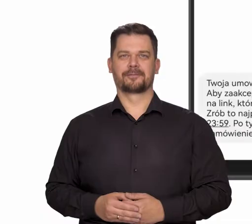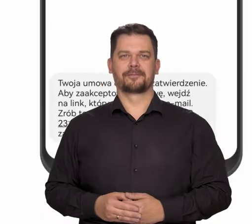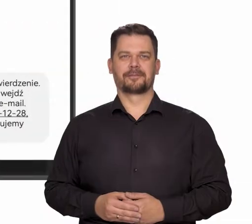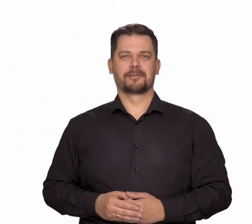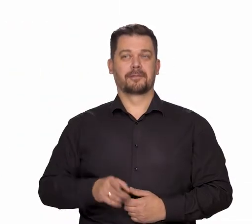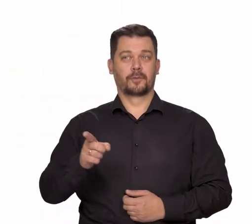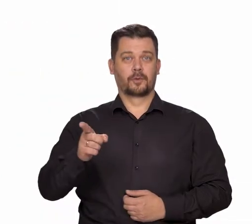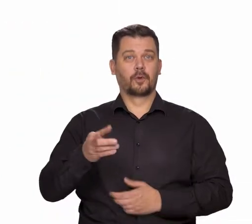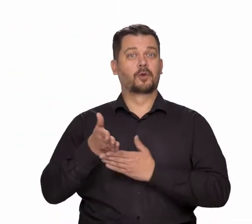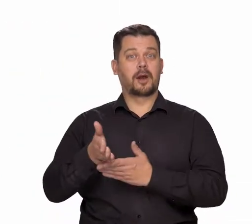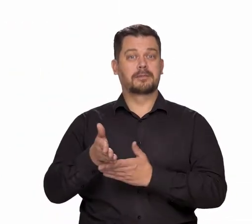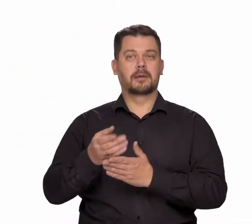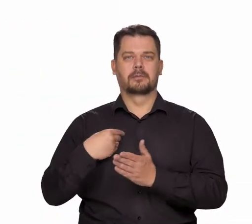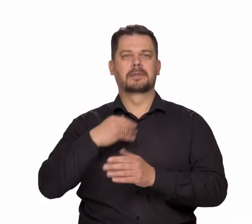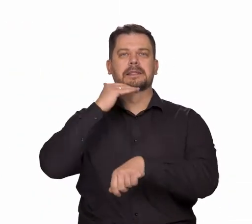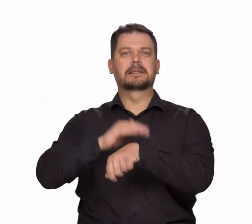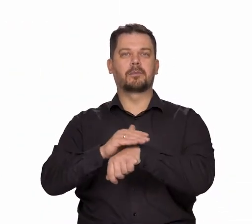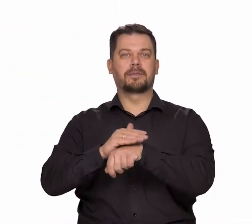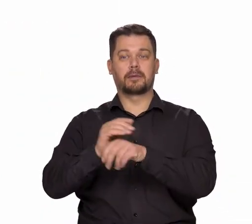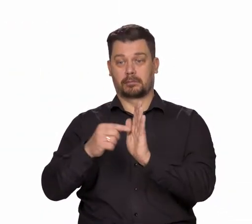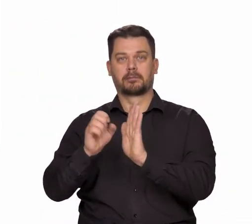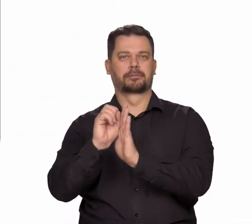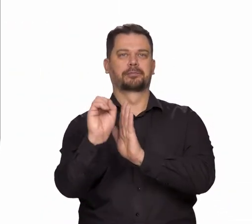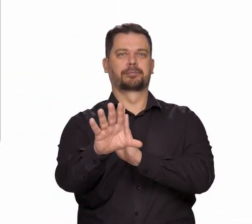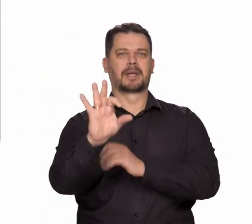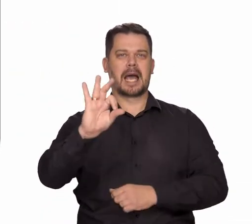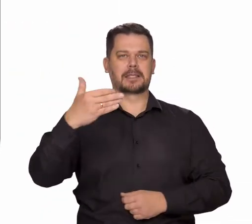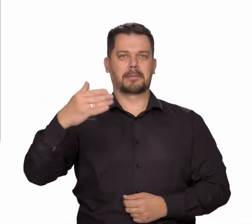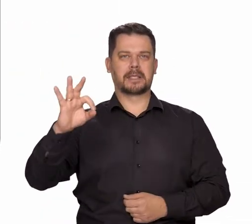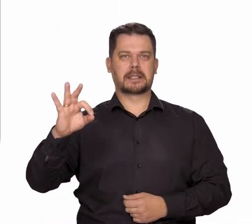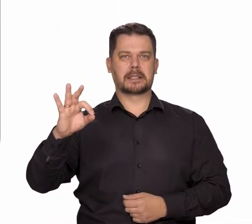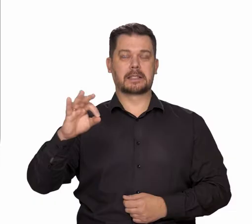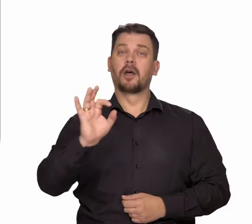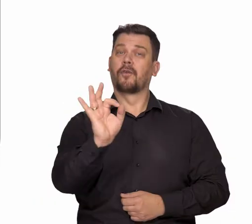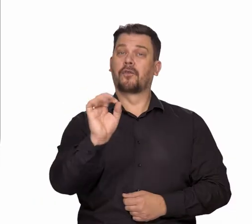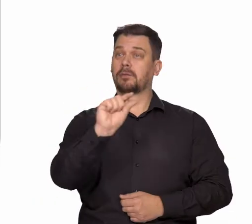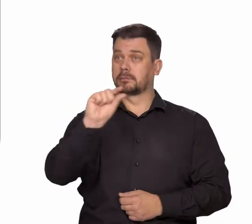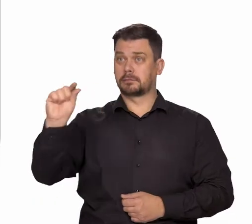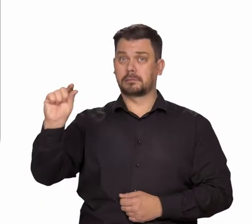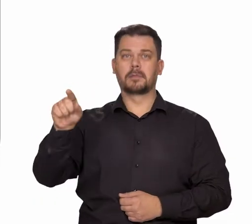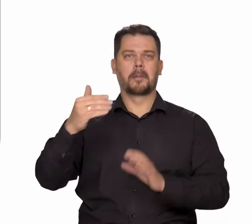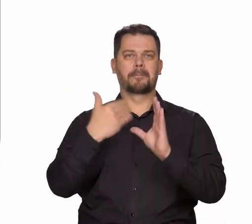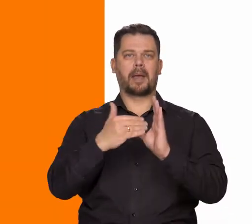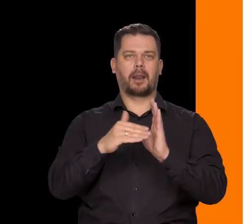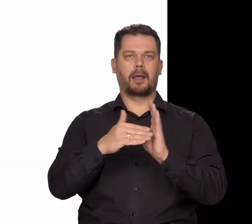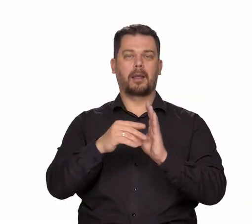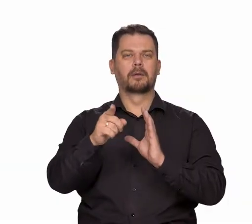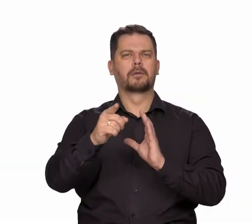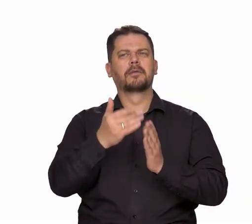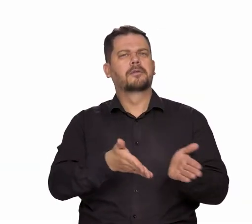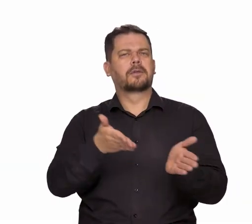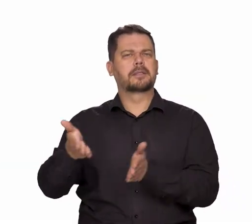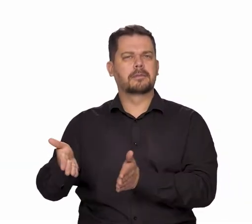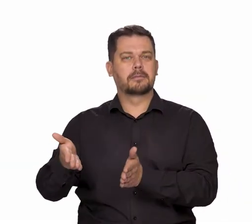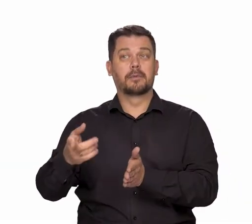Jak tylko doradca wprowadzi zamówienie, otrzymasz SMS-a, że na Twojej skrzynce czeka mail z dalszymi instrukcjami.